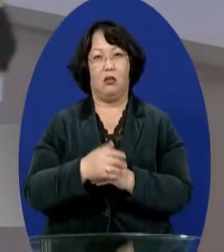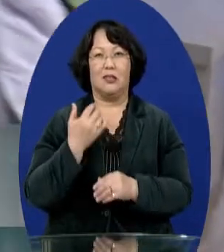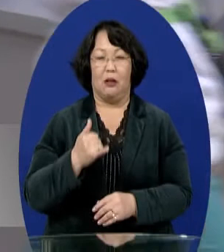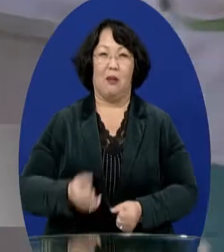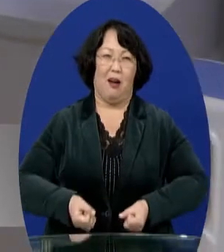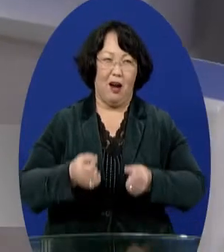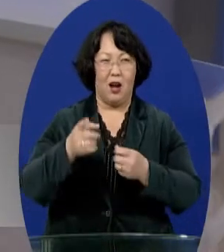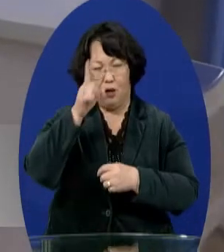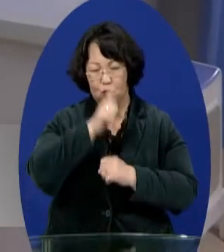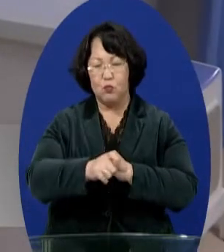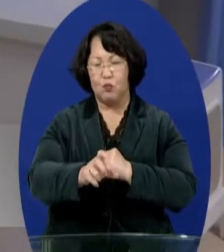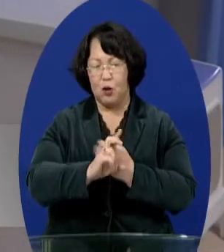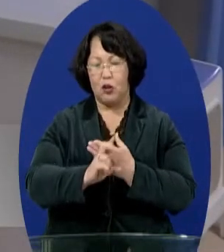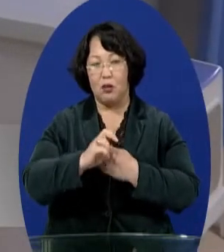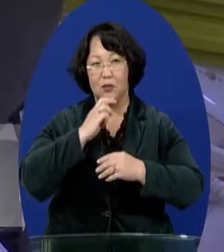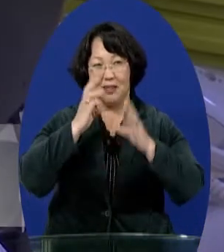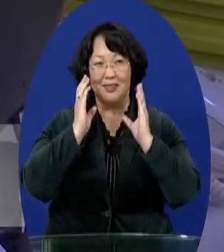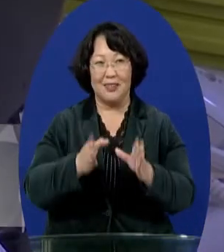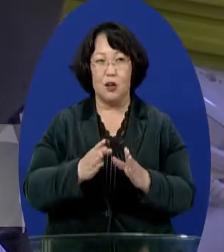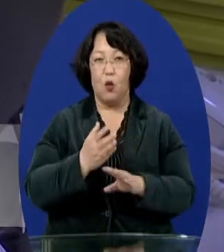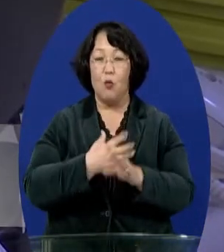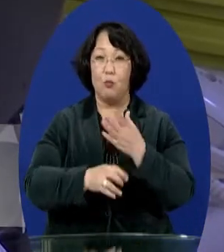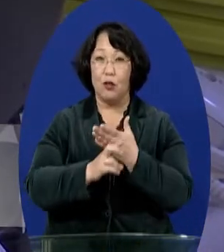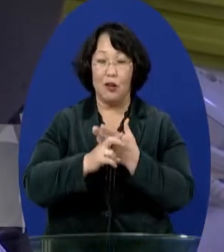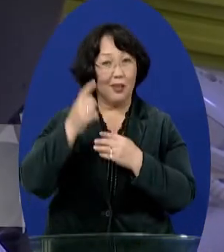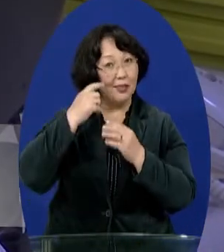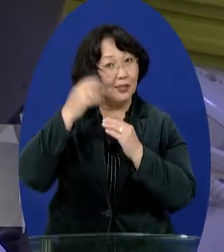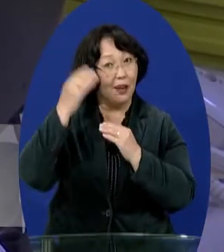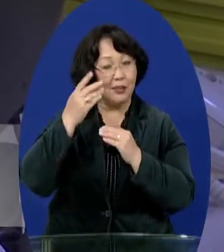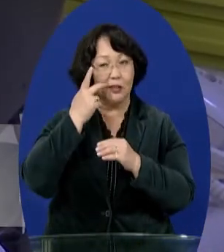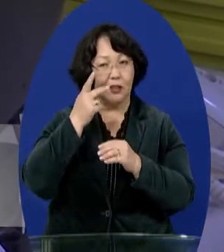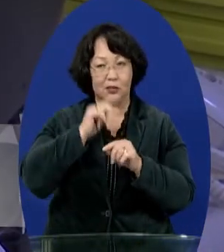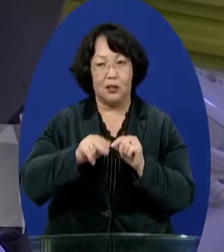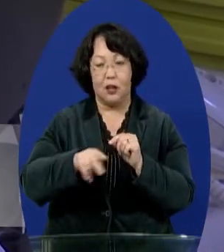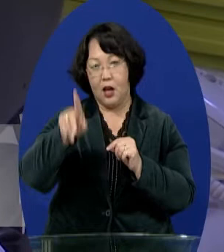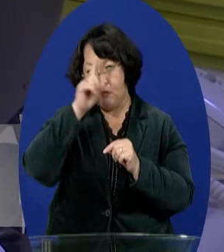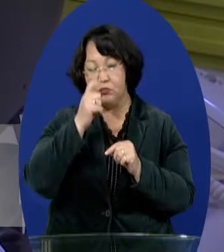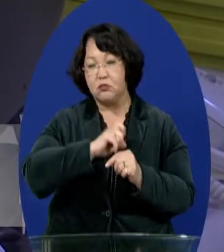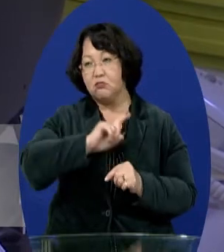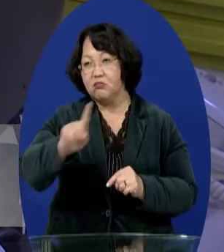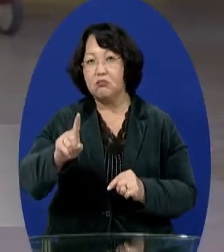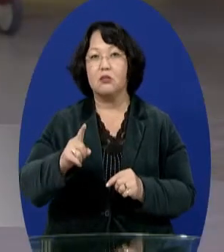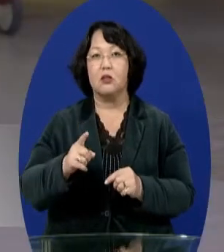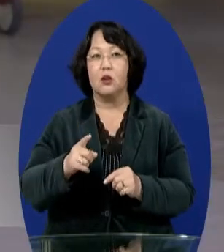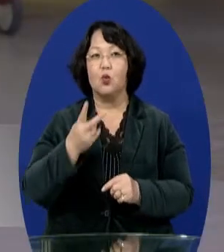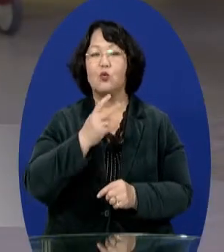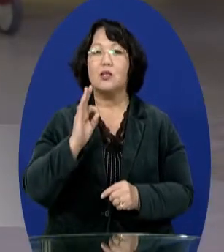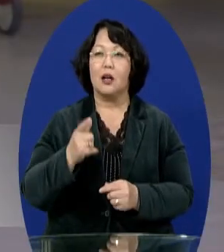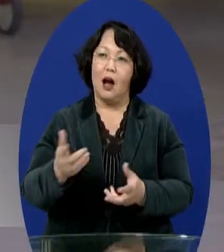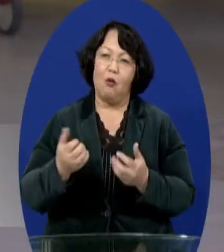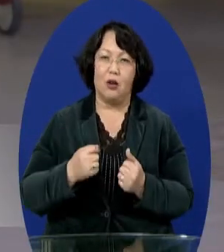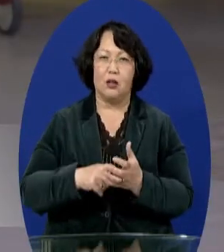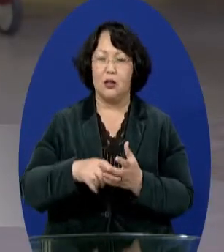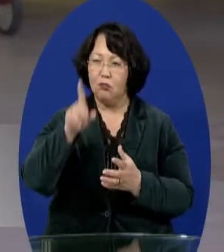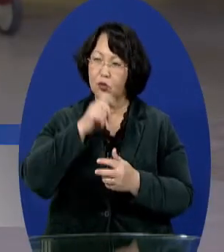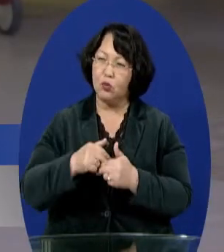байна. Тархины харуултаас урьдчилан сэргийлэхийн тулд даралтаа тогтмол хийх, эмчийн үзлэгт орох шаардлагатай юм байна. 50-аас